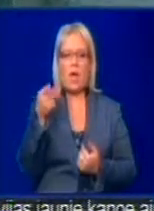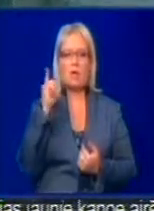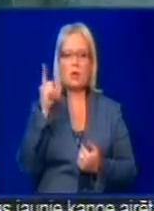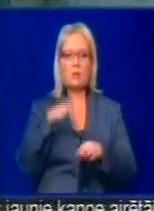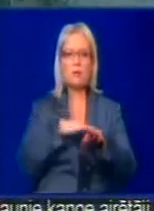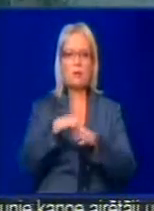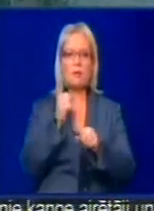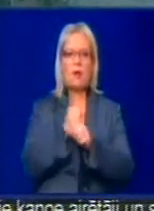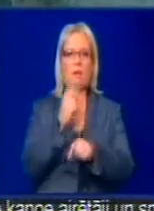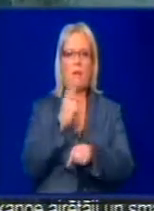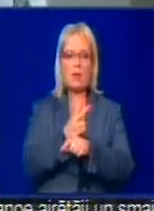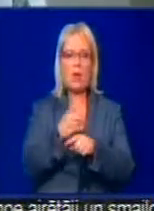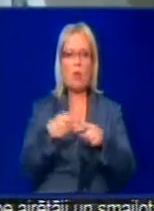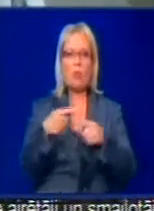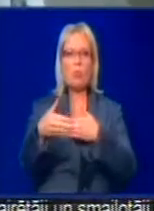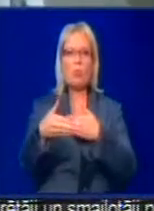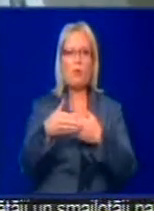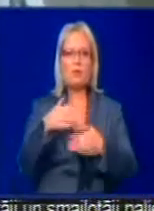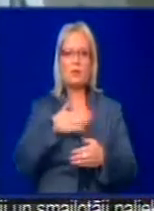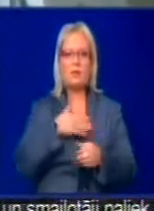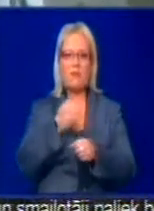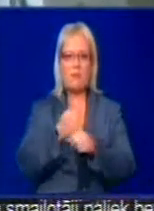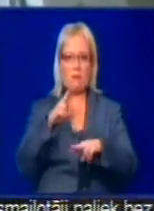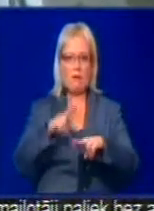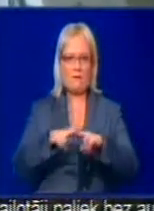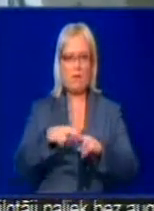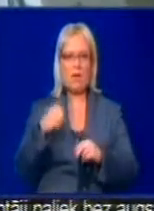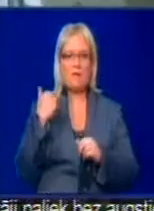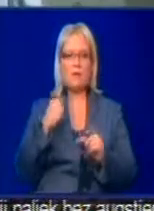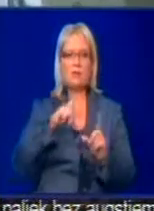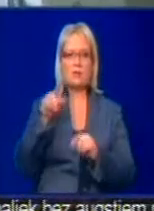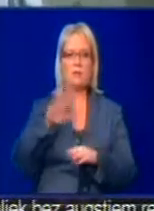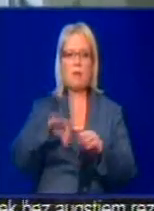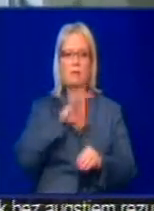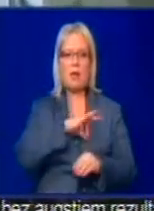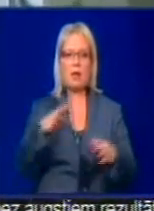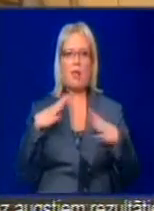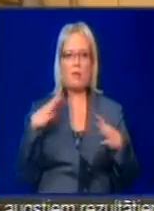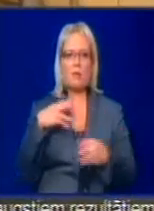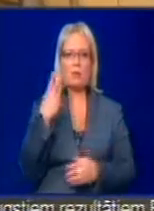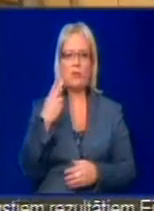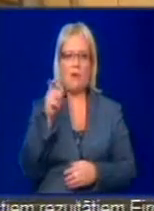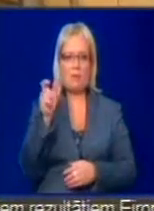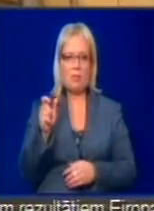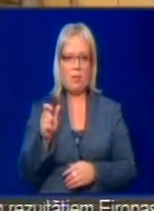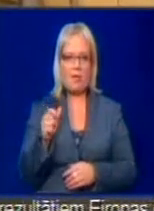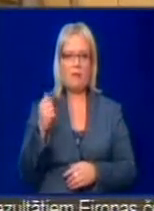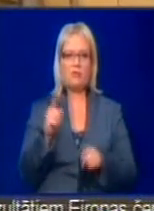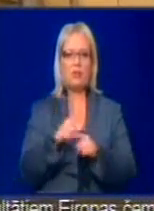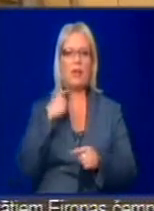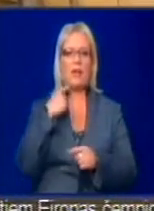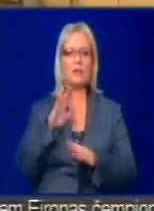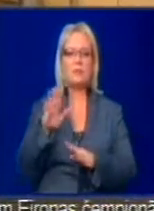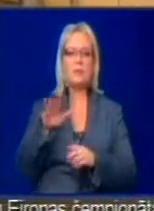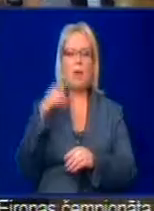aizliegums pildīt darba pienākumus un pat tuvoties savai darba vietai. Viņš devies bezalgas atvaļinājumā uz 2 nedēļām. Aļeksejenko ir arī Rīgas